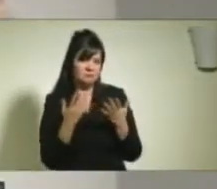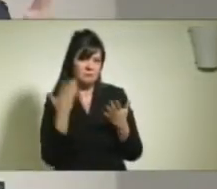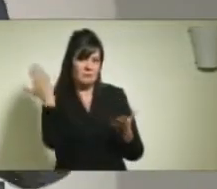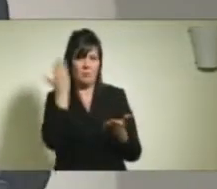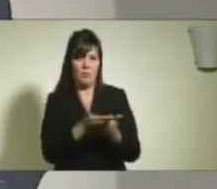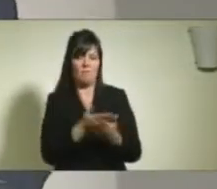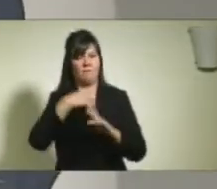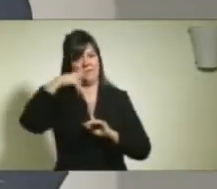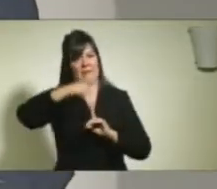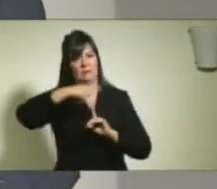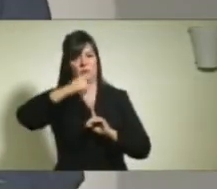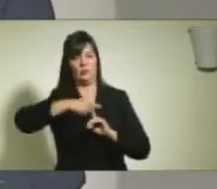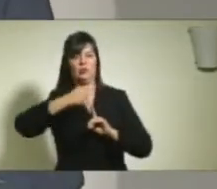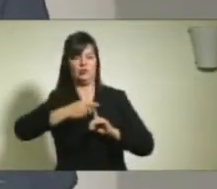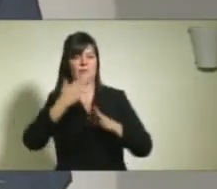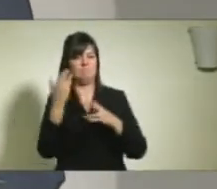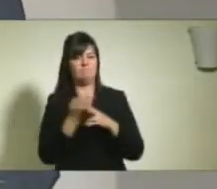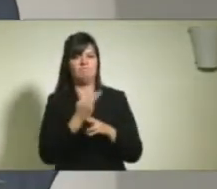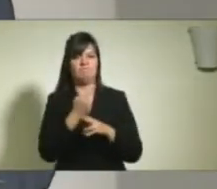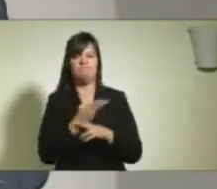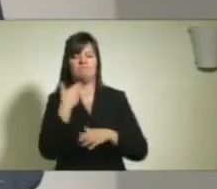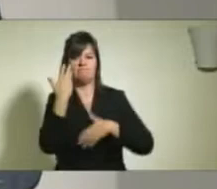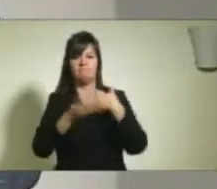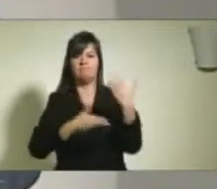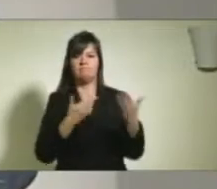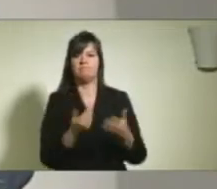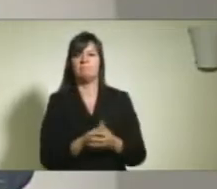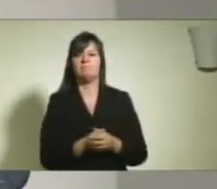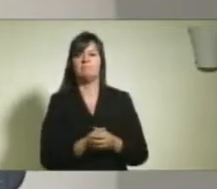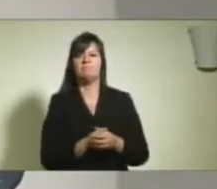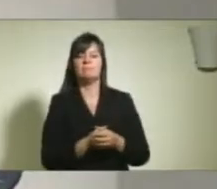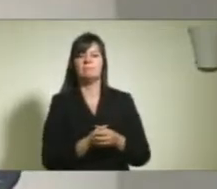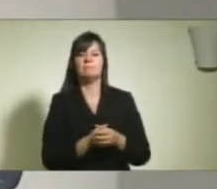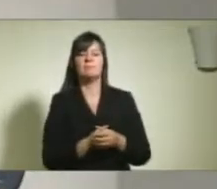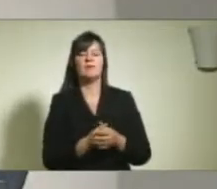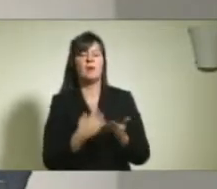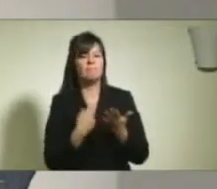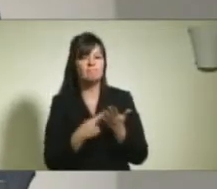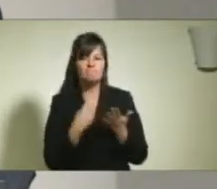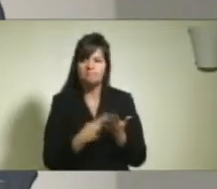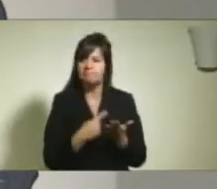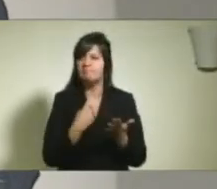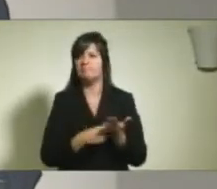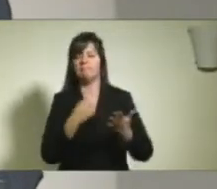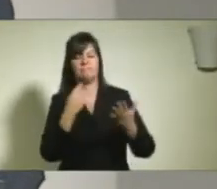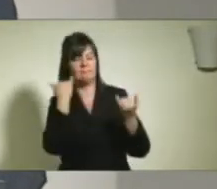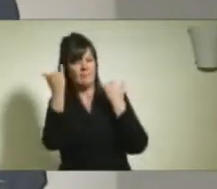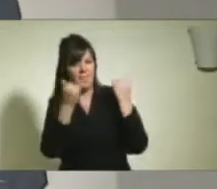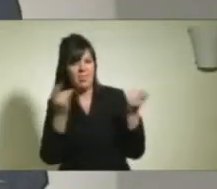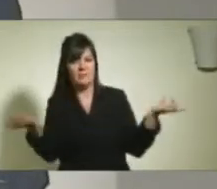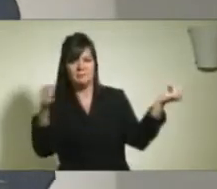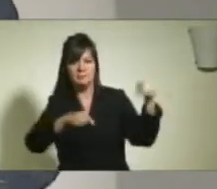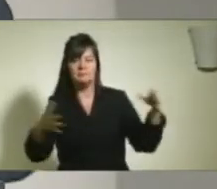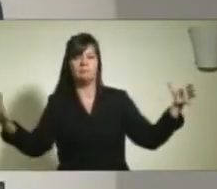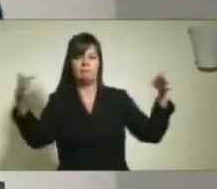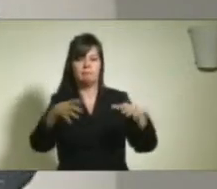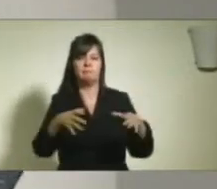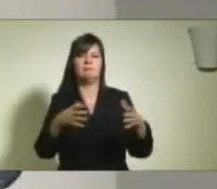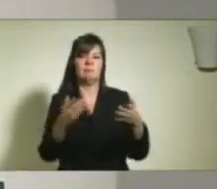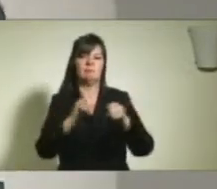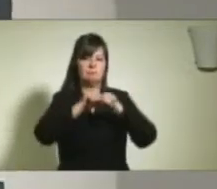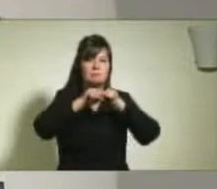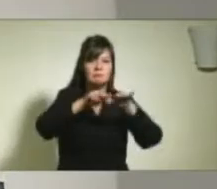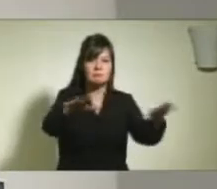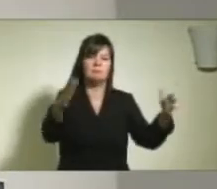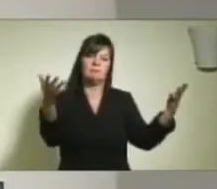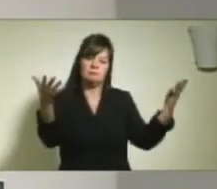la technologie au service du discours, au service des débats. C'est un élément important. Donc, merci